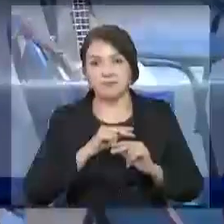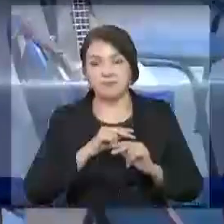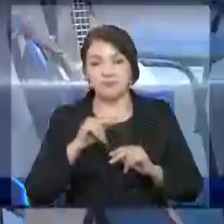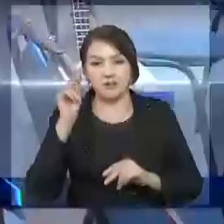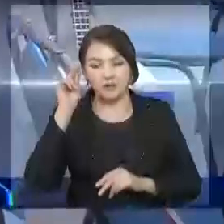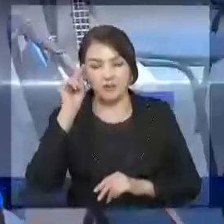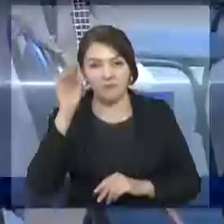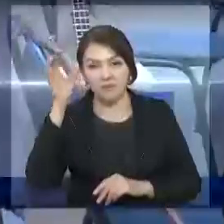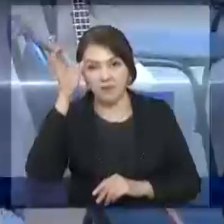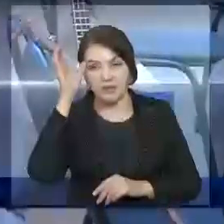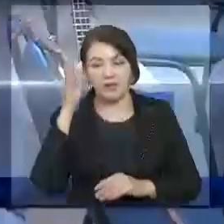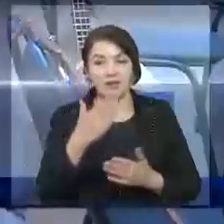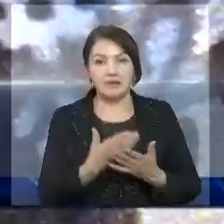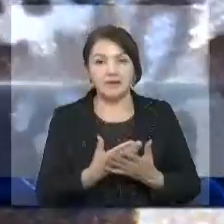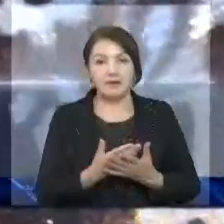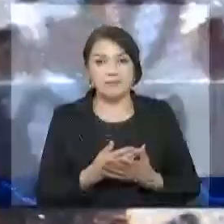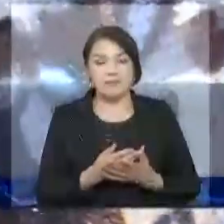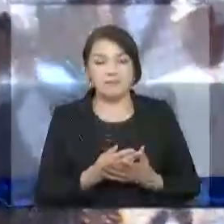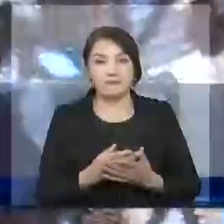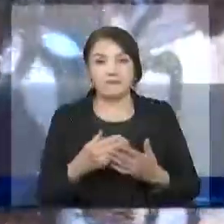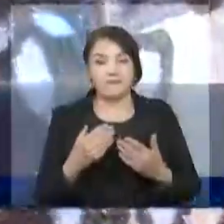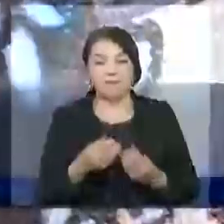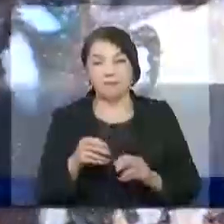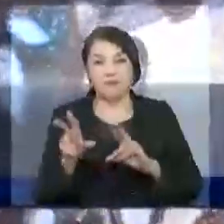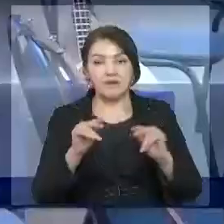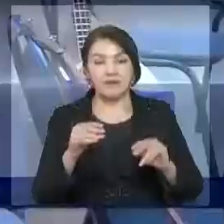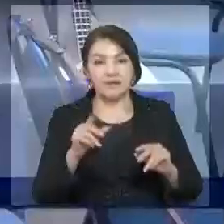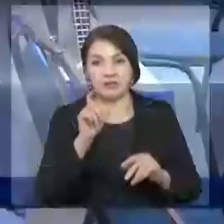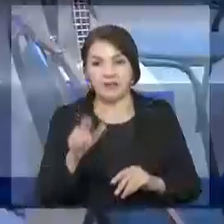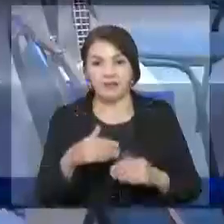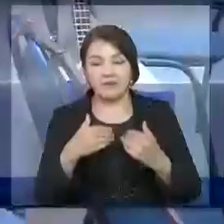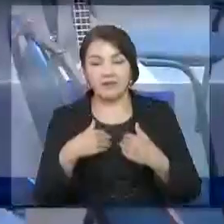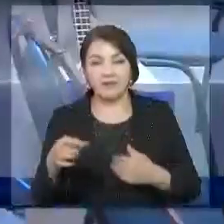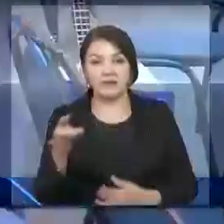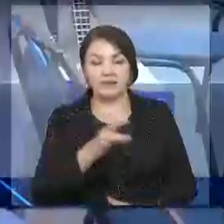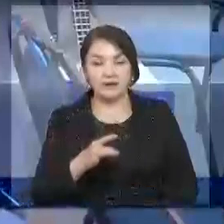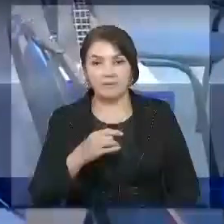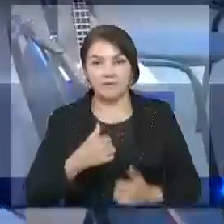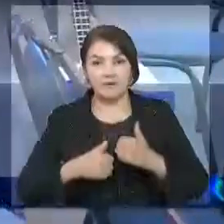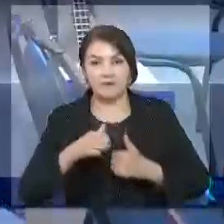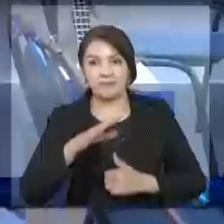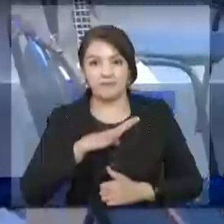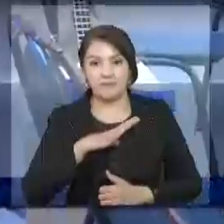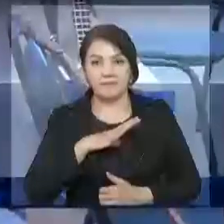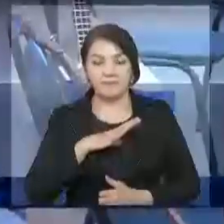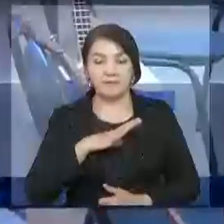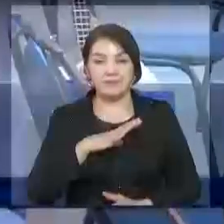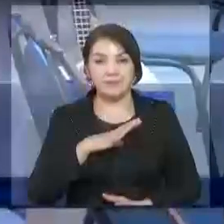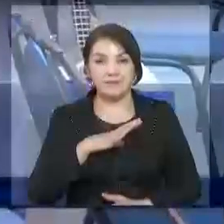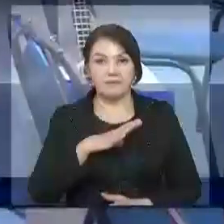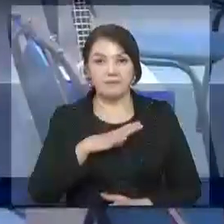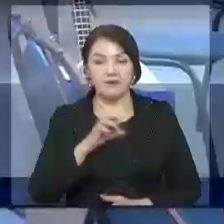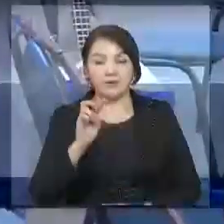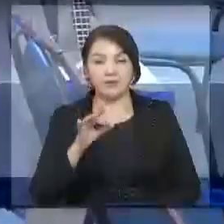Оқу, білім жүйесінің меңгерушісі болып. Мен өте бақытты адаммын. Осы республикалық конкурс болды ғой.